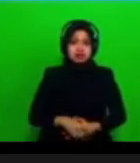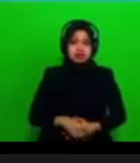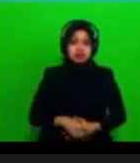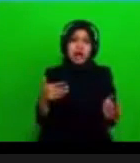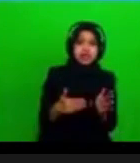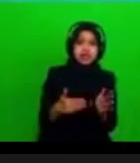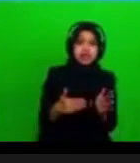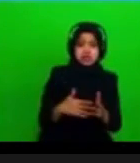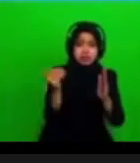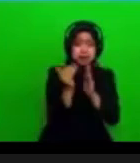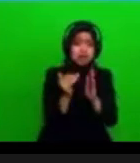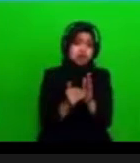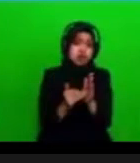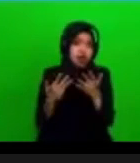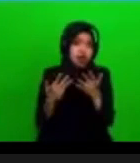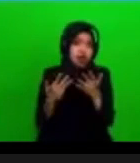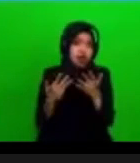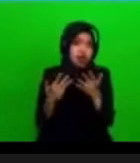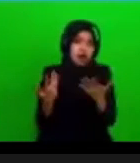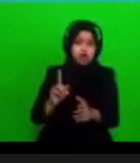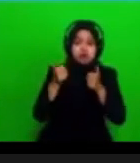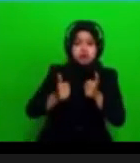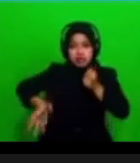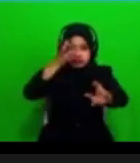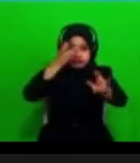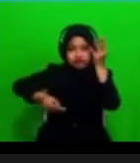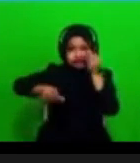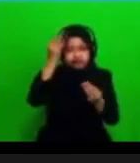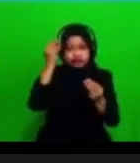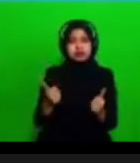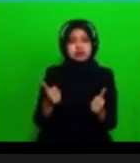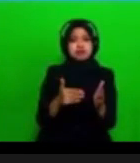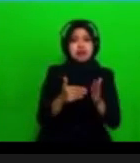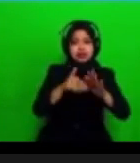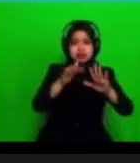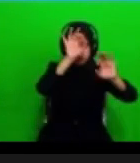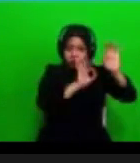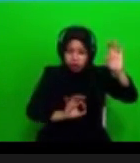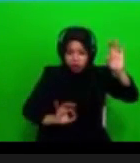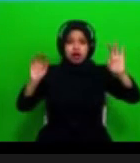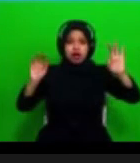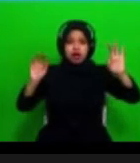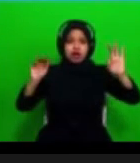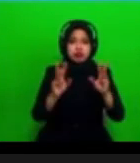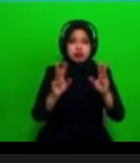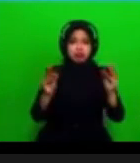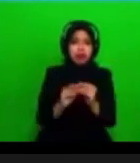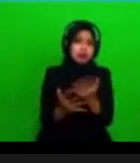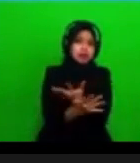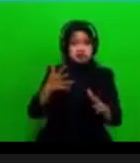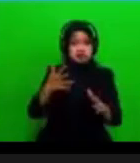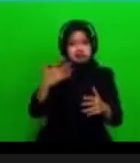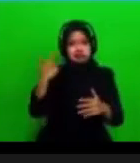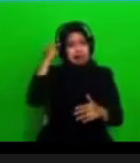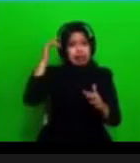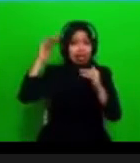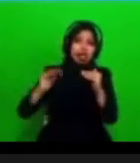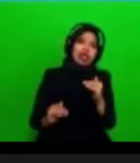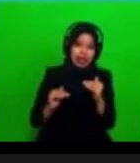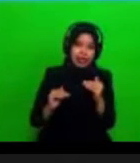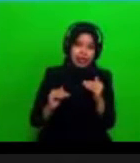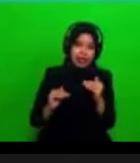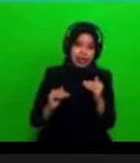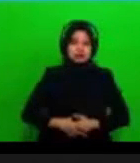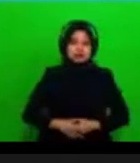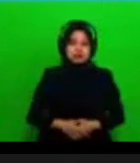untuk tentang batasan peraturan, itu juga bisa kita cermati. Keterbatasan geografis, itu populasi yang dianggap terlalu rendah